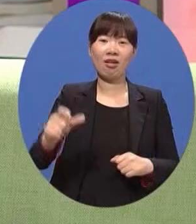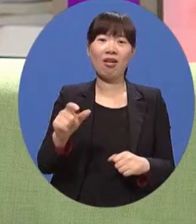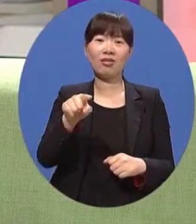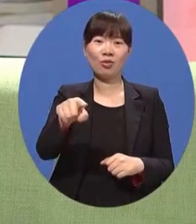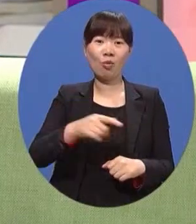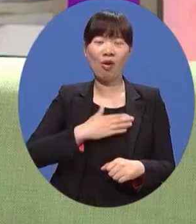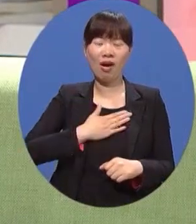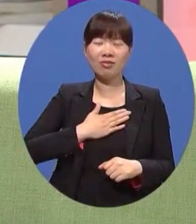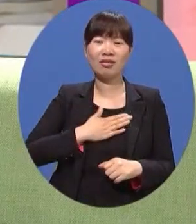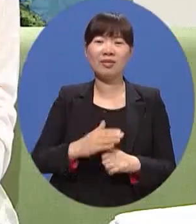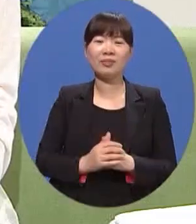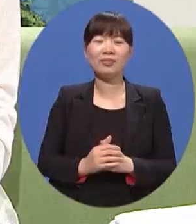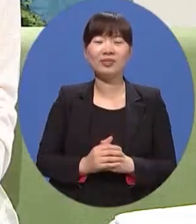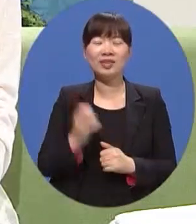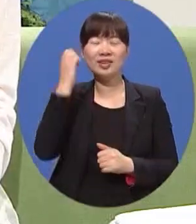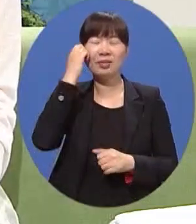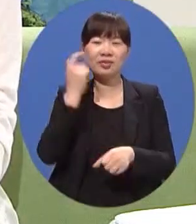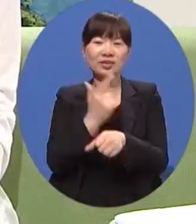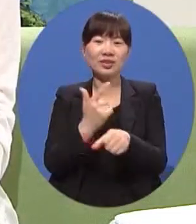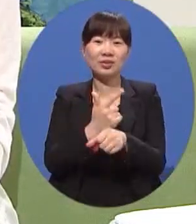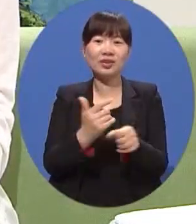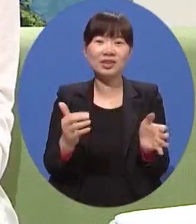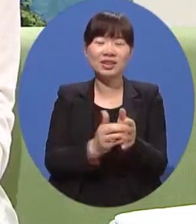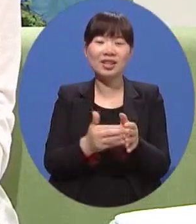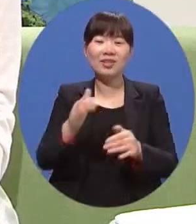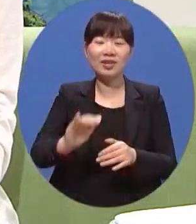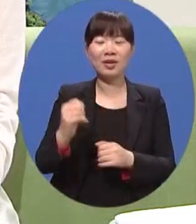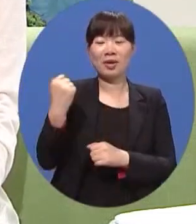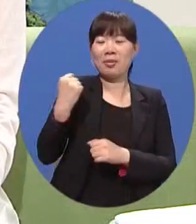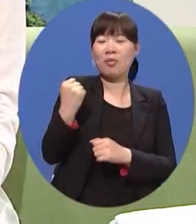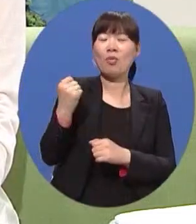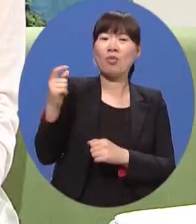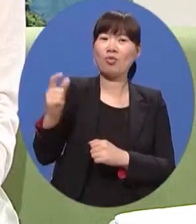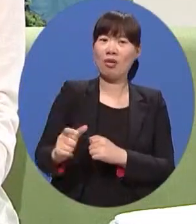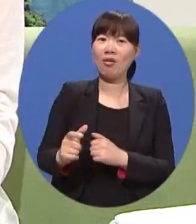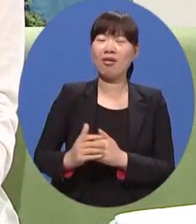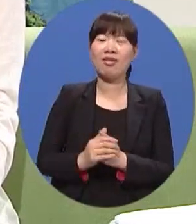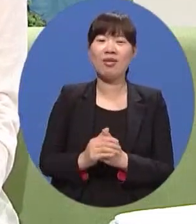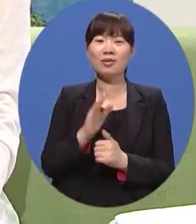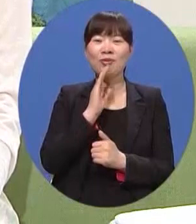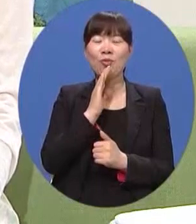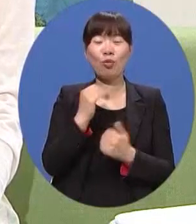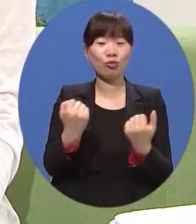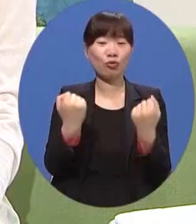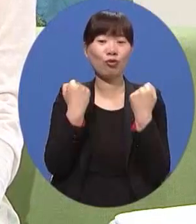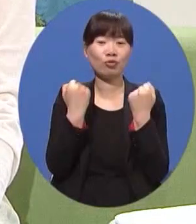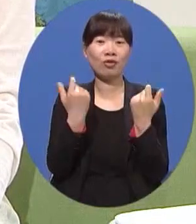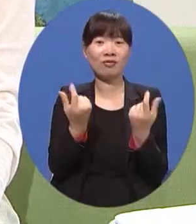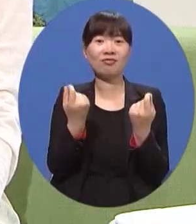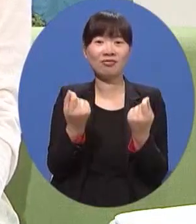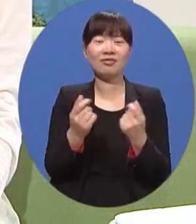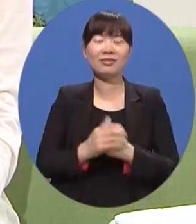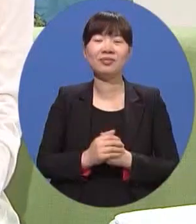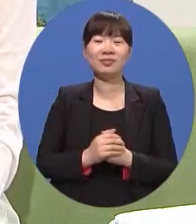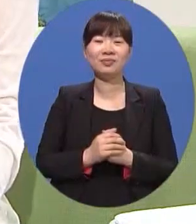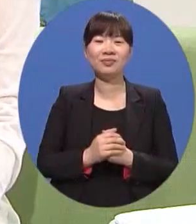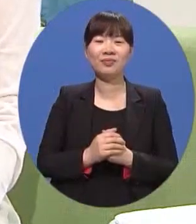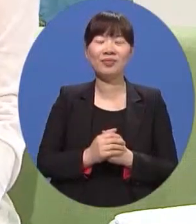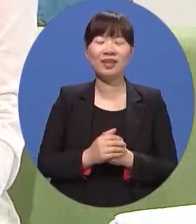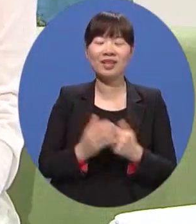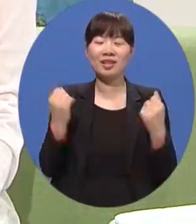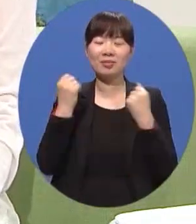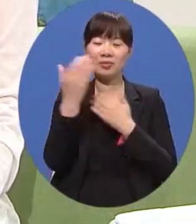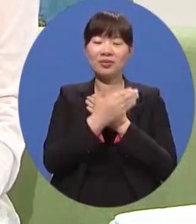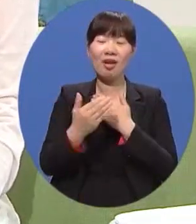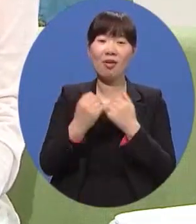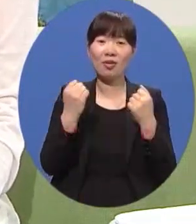있는 것입니다. 잠을 6시간밖에 안 자는데도 그냥 에너지는 넘치는군요. 그리고 되게 건강하긴 한가 봐요. 그러니까요. 네. 굉장히